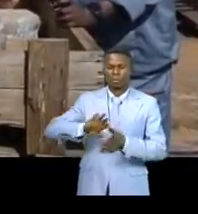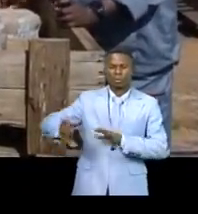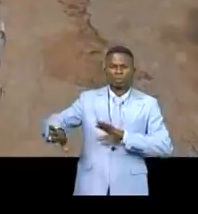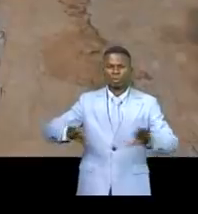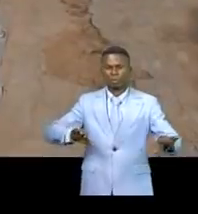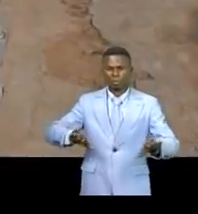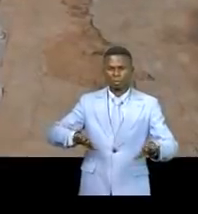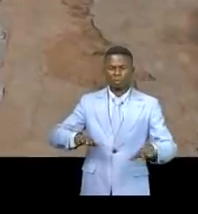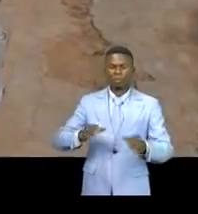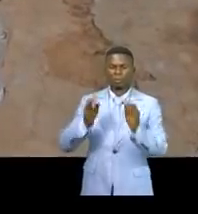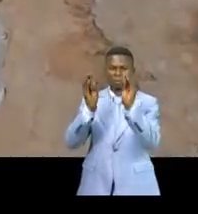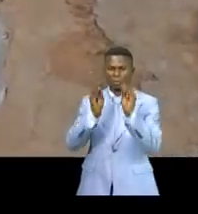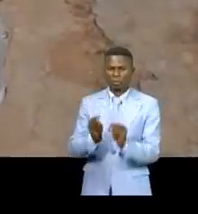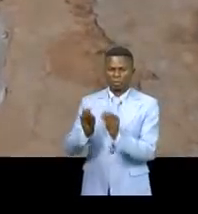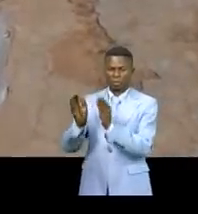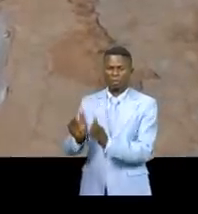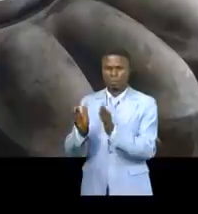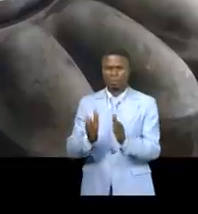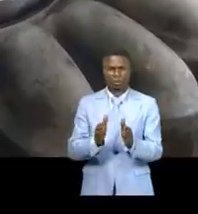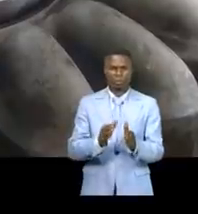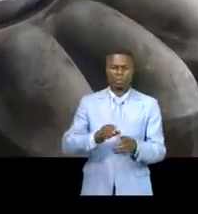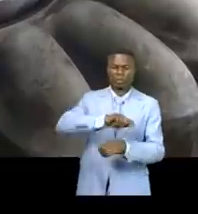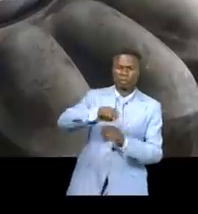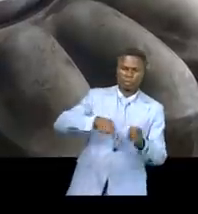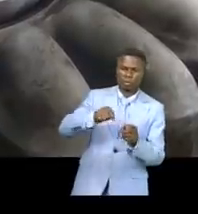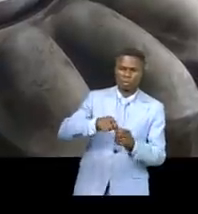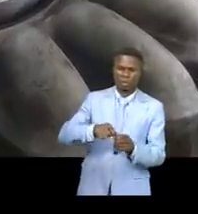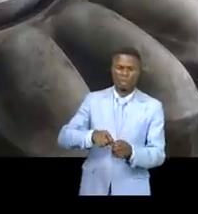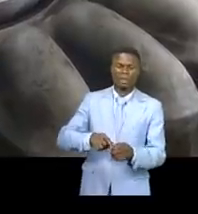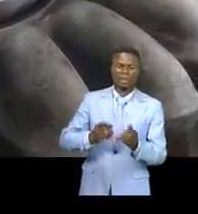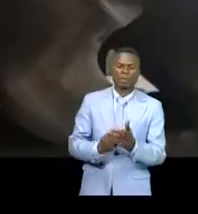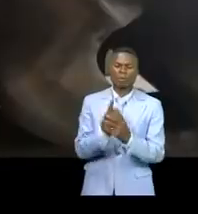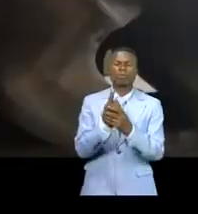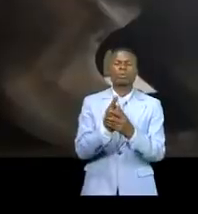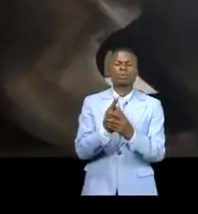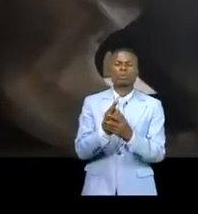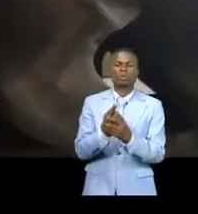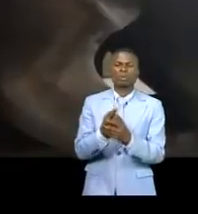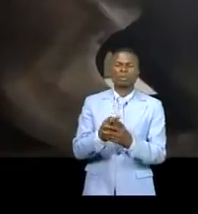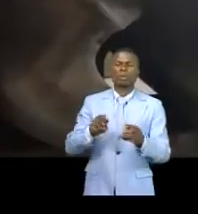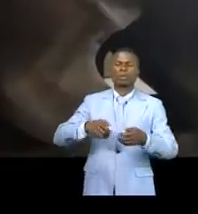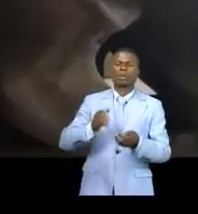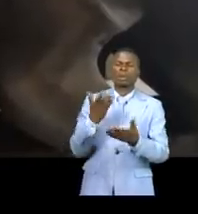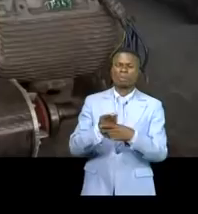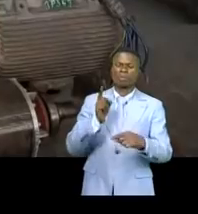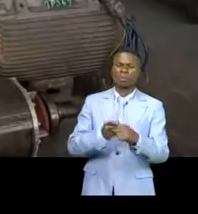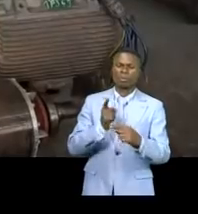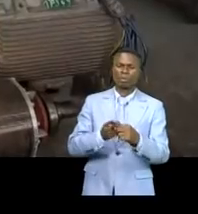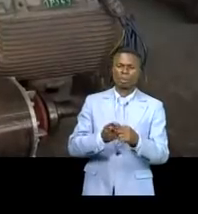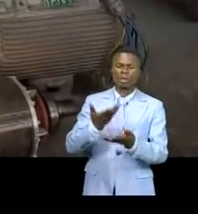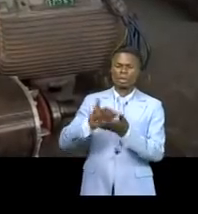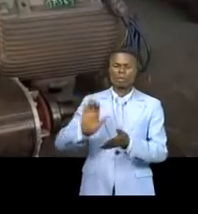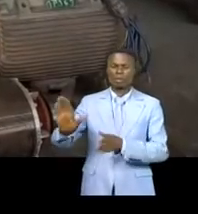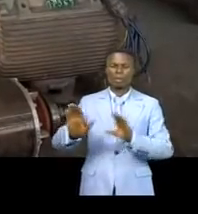détachées composées notamment des paliers, des boucliers, fusées injecteurs et le roue pelletant, en somme les